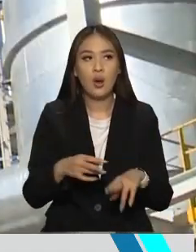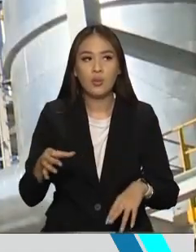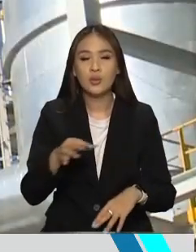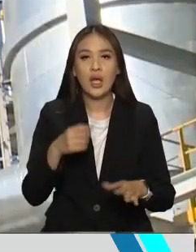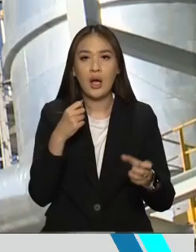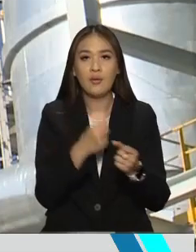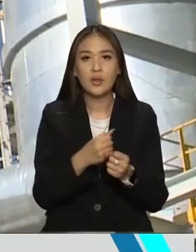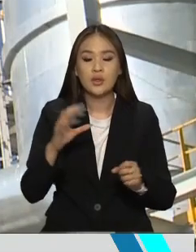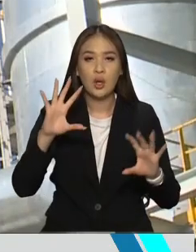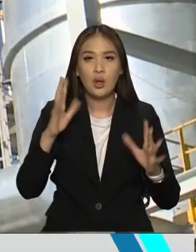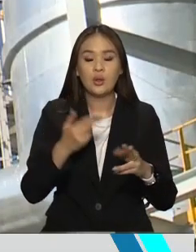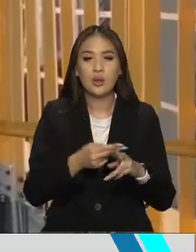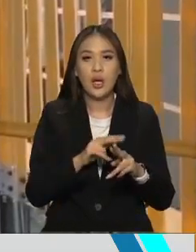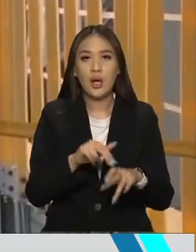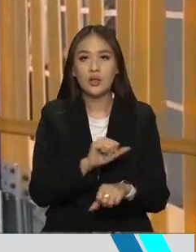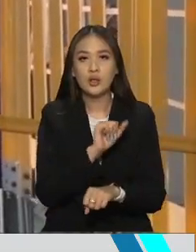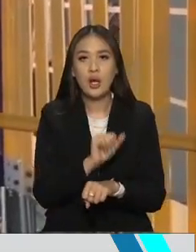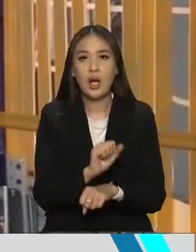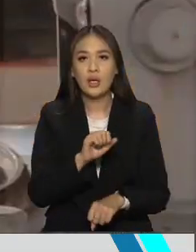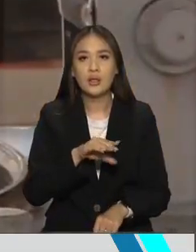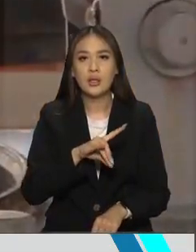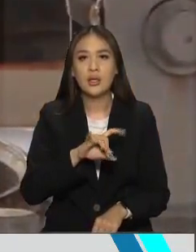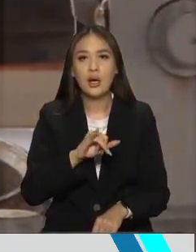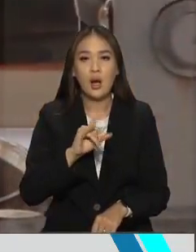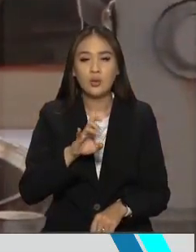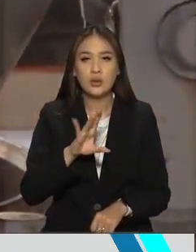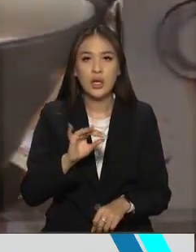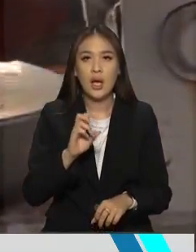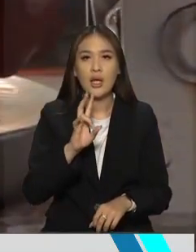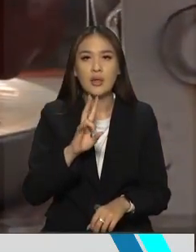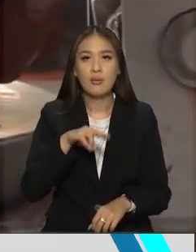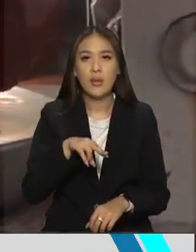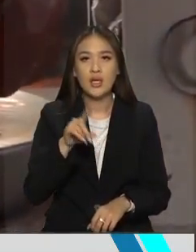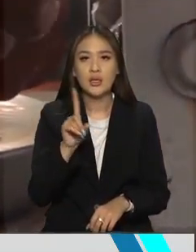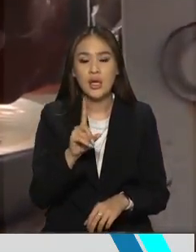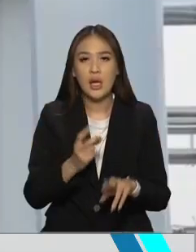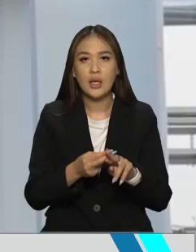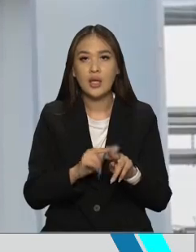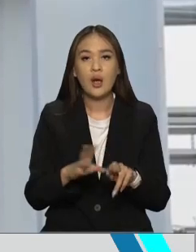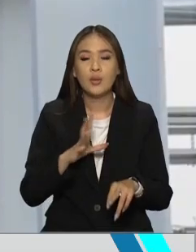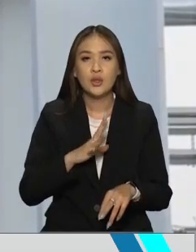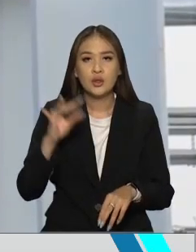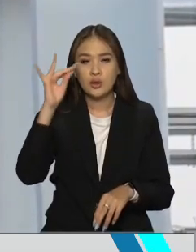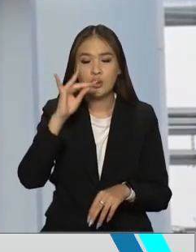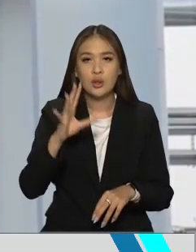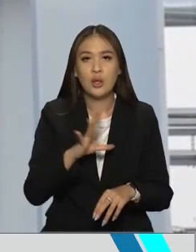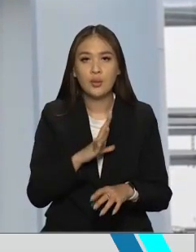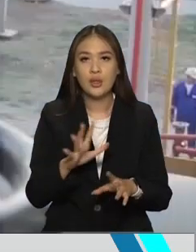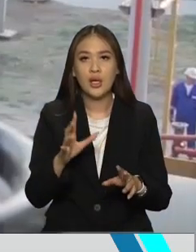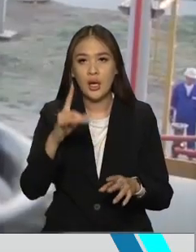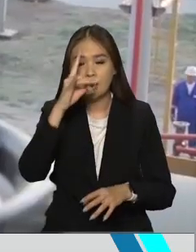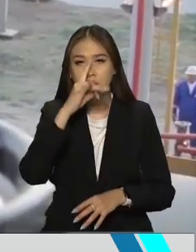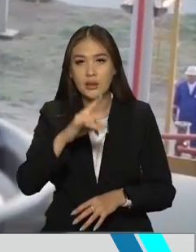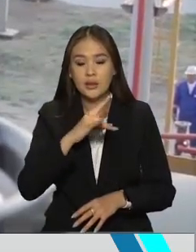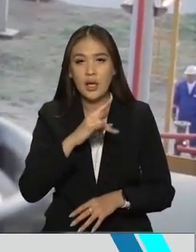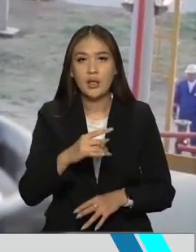аварийная ситуация привела к остановке атырауского НПЗ отмечу это один из крупных старинных заводов Казахстана его запустили